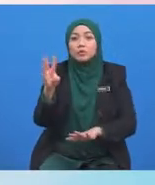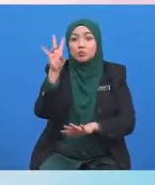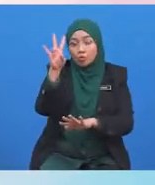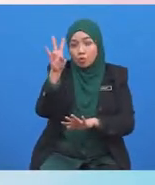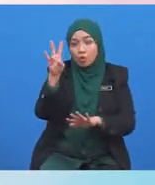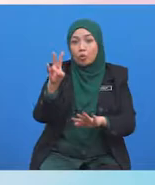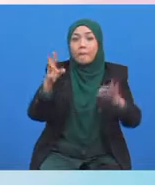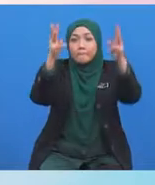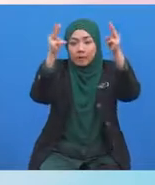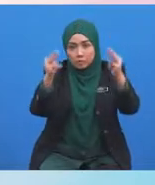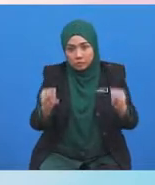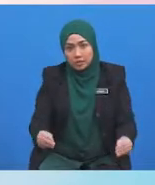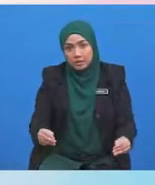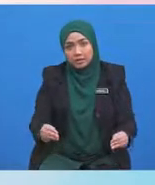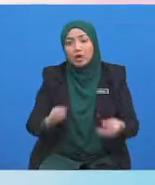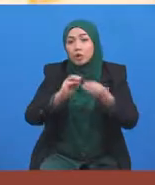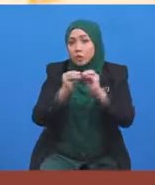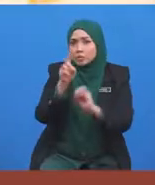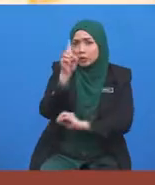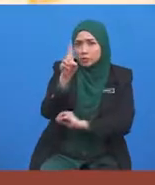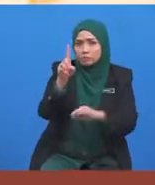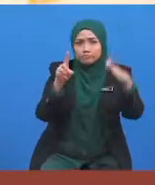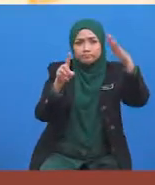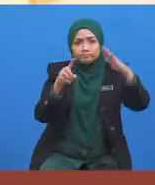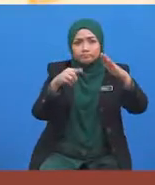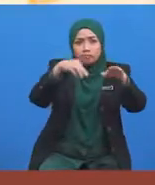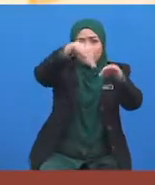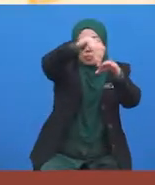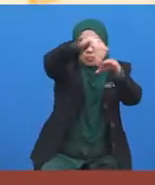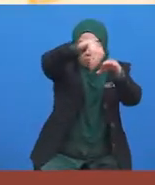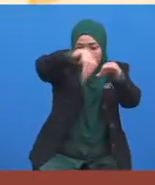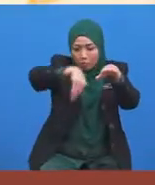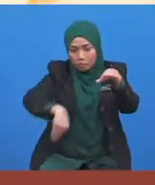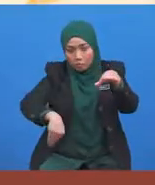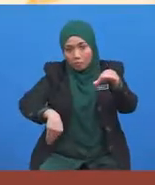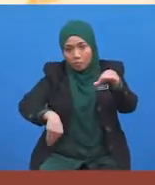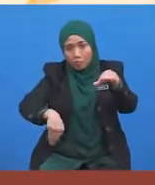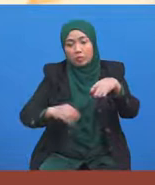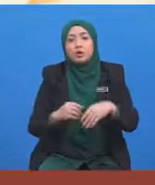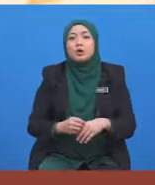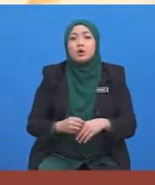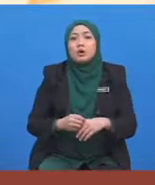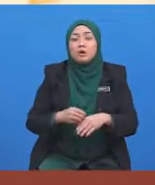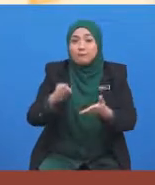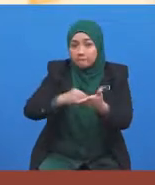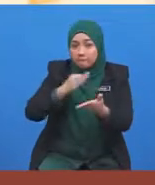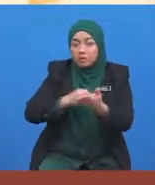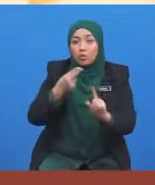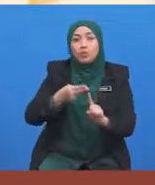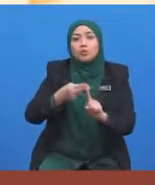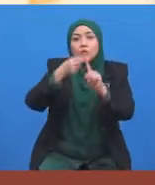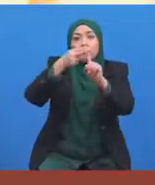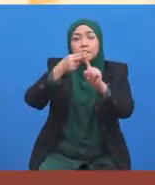Pertama, faktor kecerunan. Kecerunan merupakan faktor yang utama yang menentukan jenis gerakan